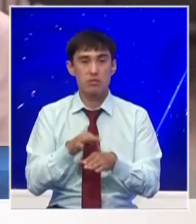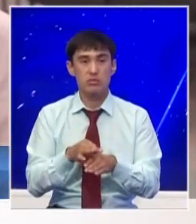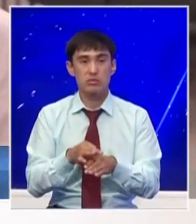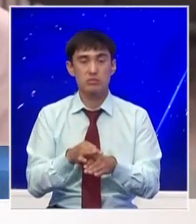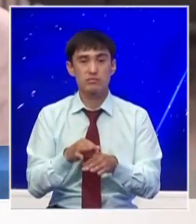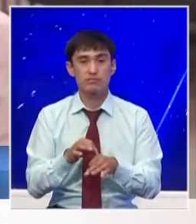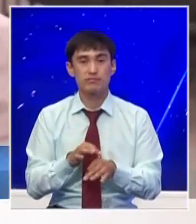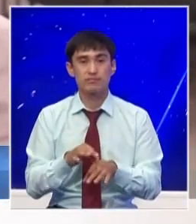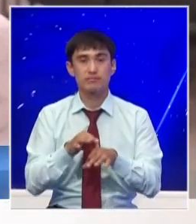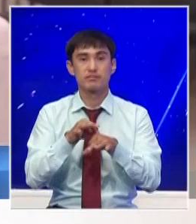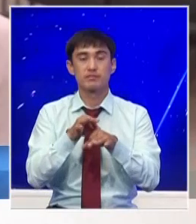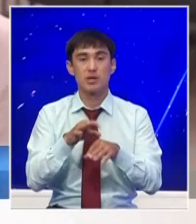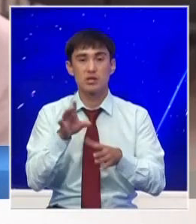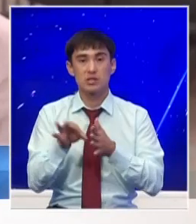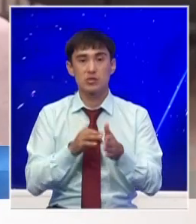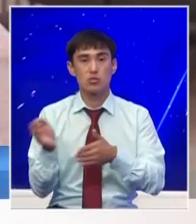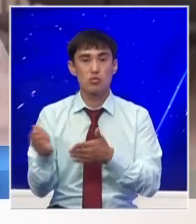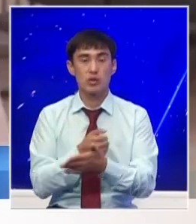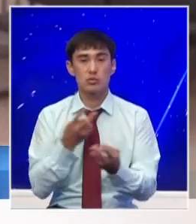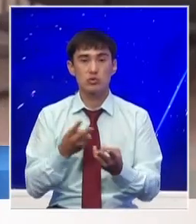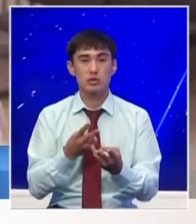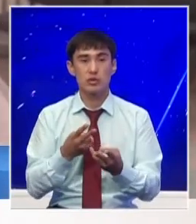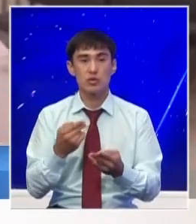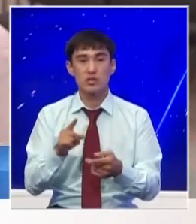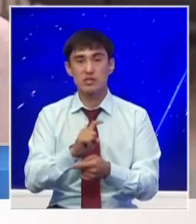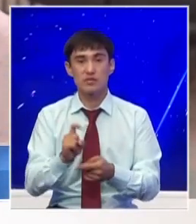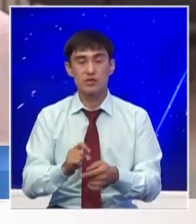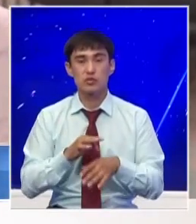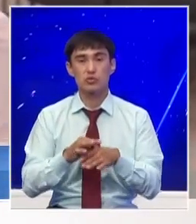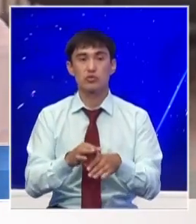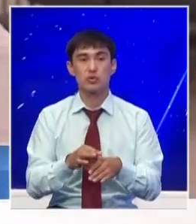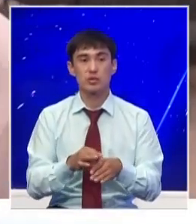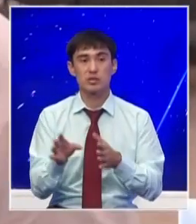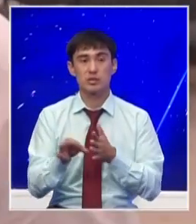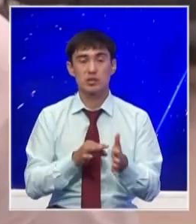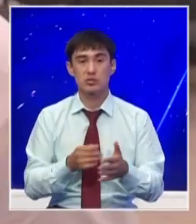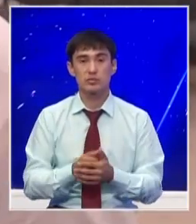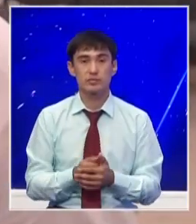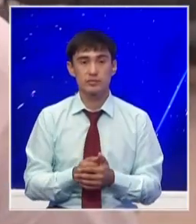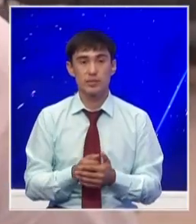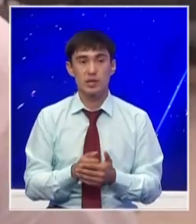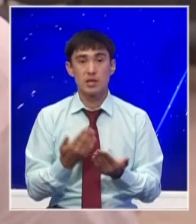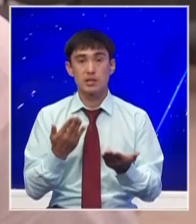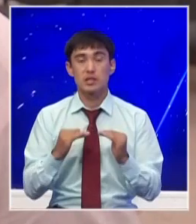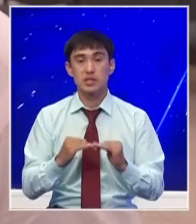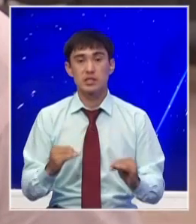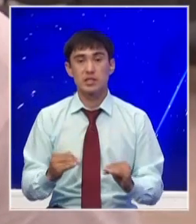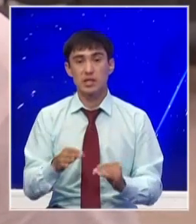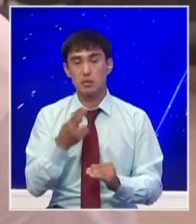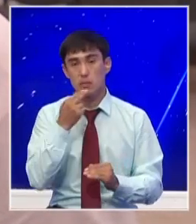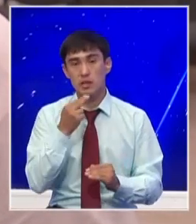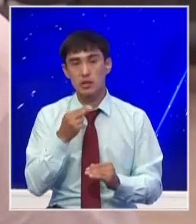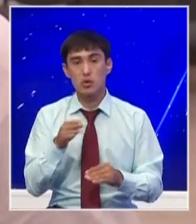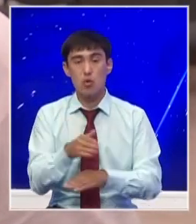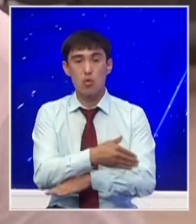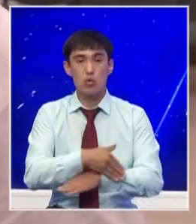мүмкін. Сол үшін оны уақытында алу керек. Уақытында ол жерде дезинфекция жүргізу керек. Моментін бірі. Енді кішкентай балалар мысалда